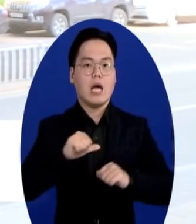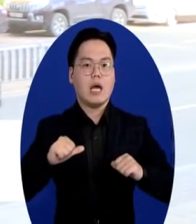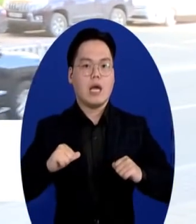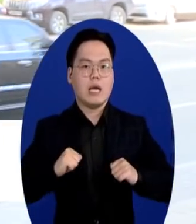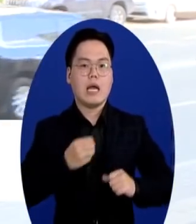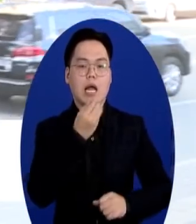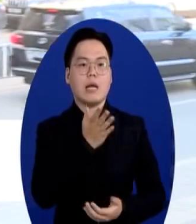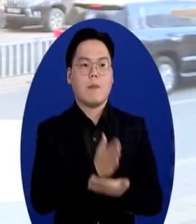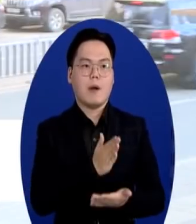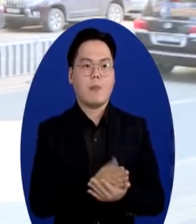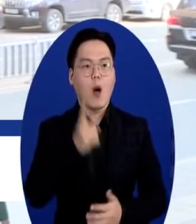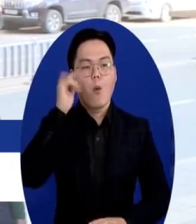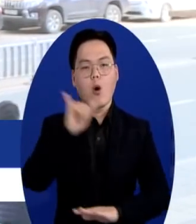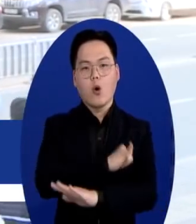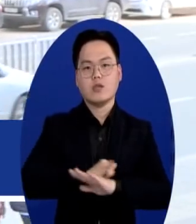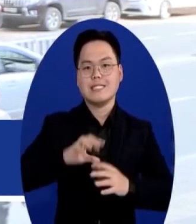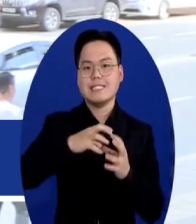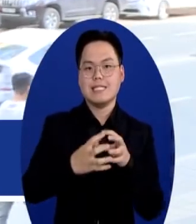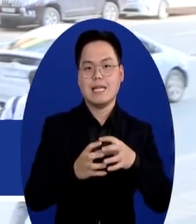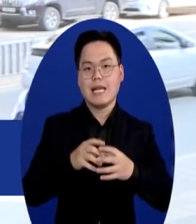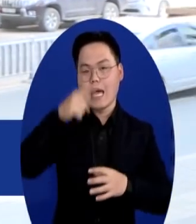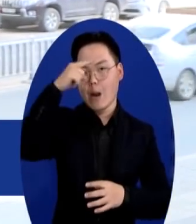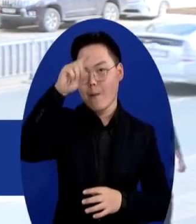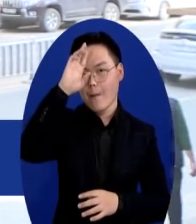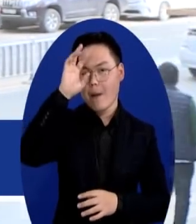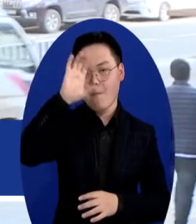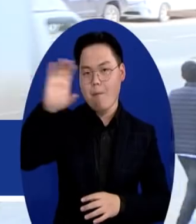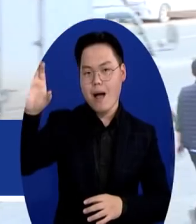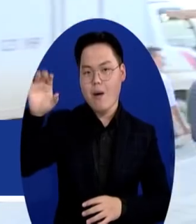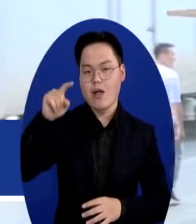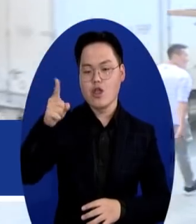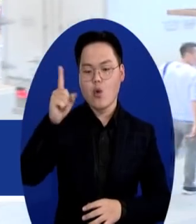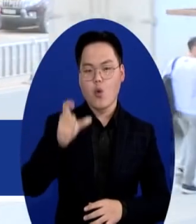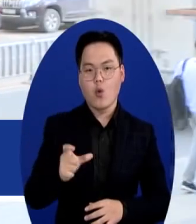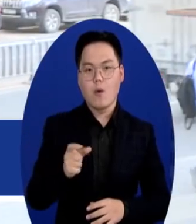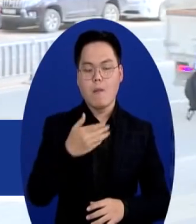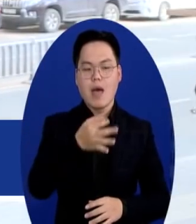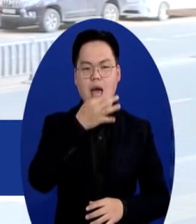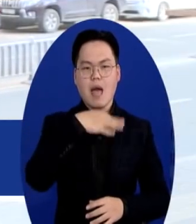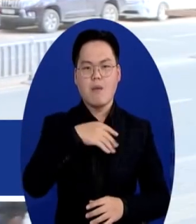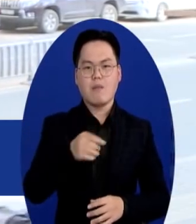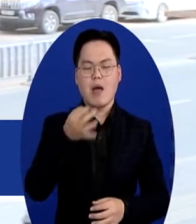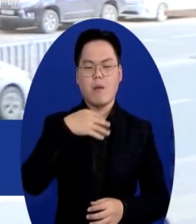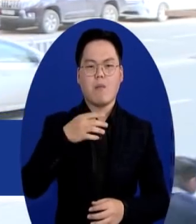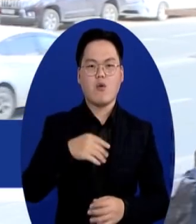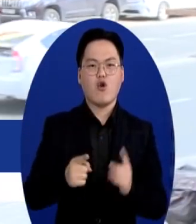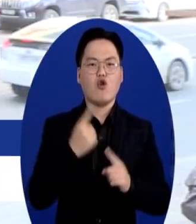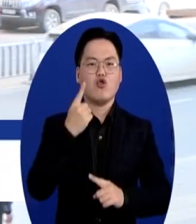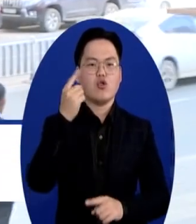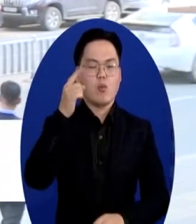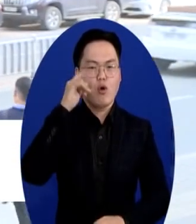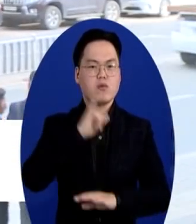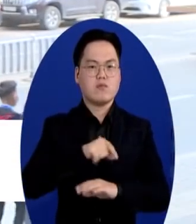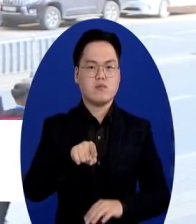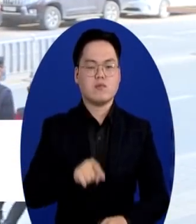байна. Гэхдээ манай улсыг дэлхийн эрүүл мэндийн байгууллагаас нэг хүнд оногдох эмний хэмжээгээр хамгийн өндөр орнуудын нэг гэж тодорхойлсон байдаг. За